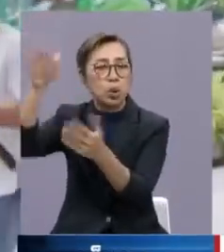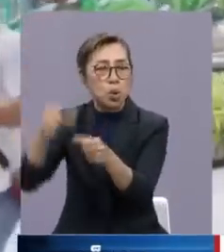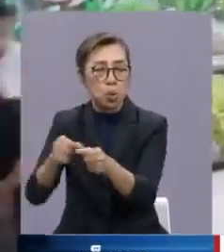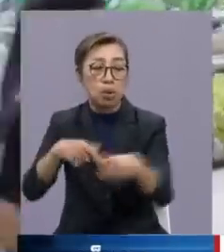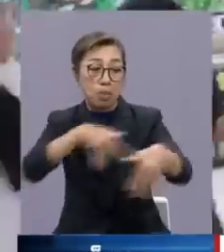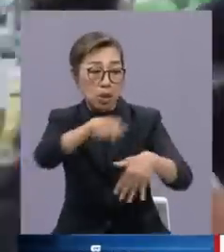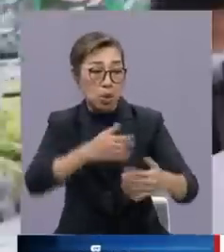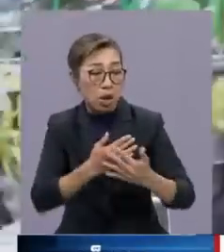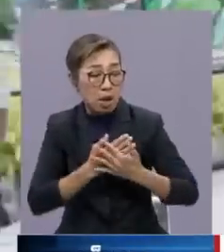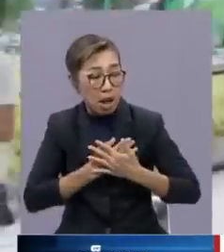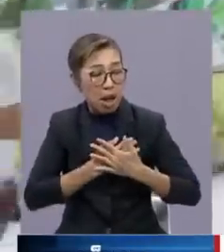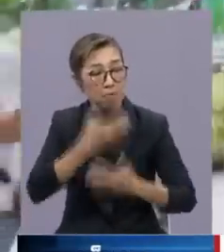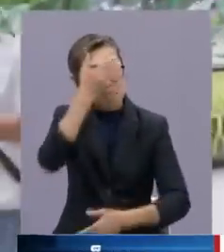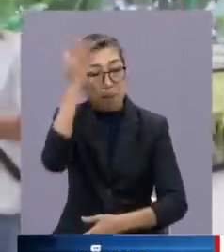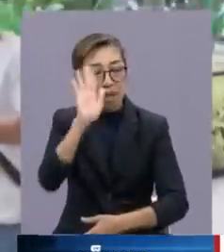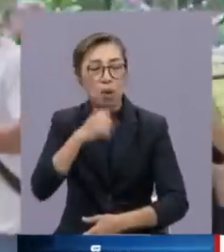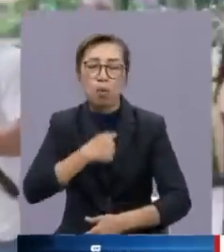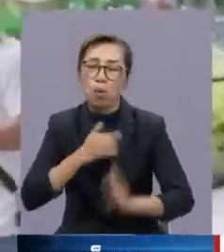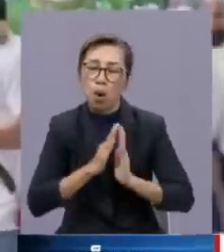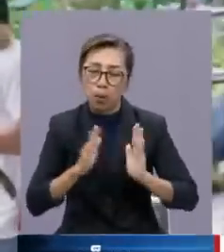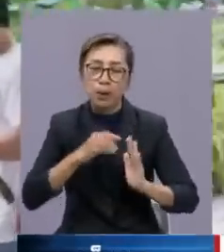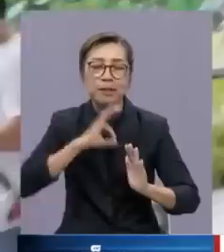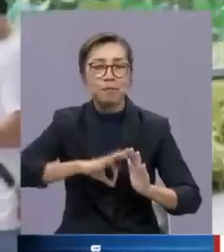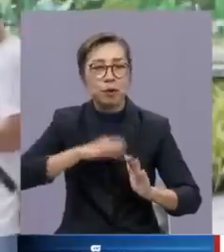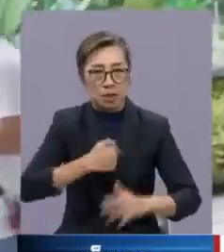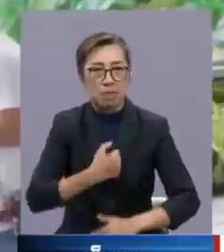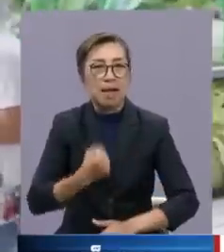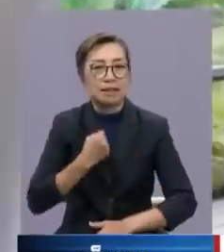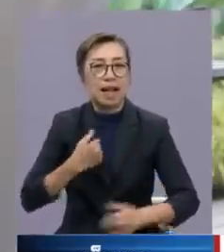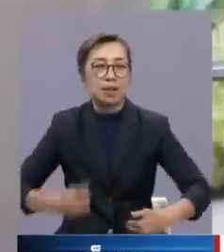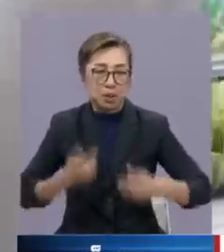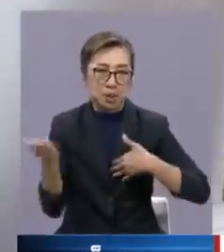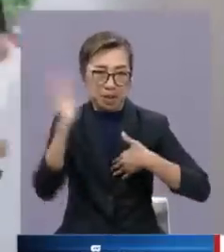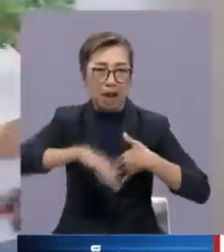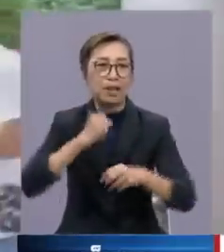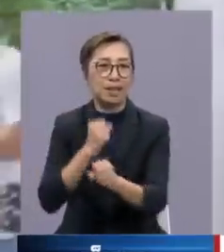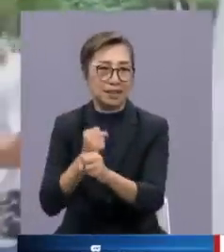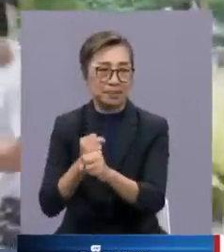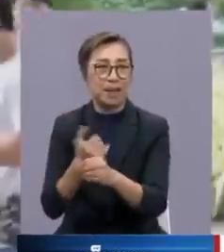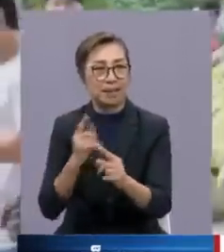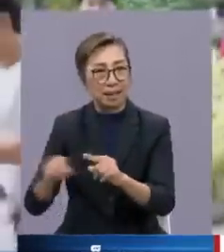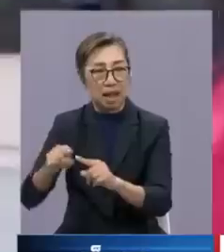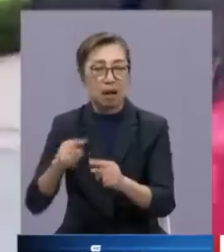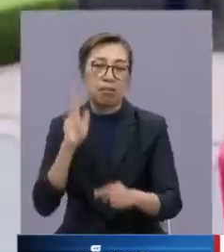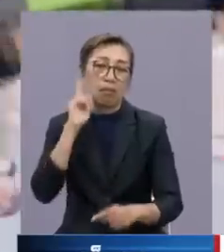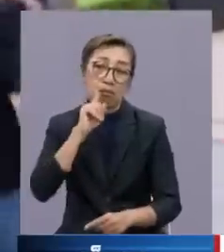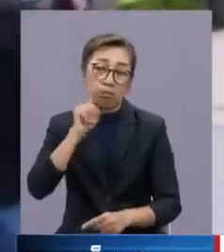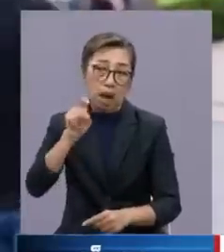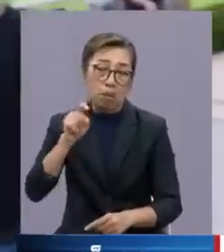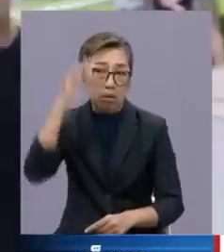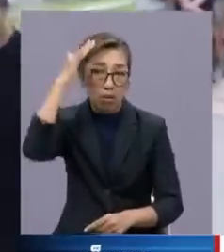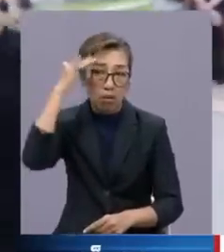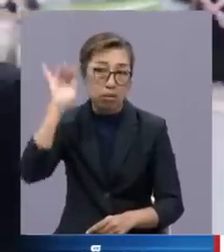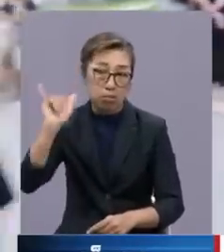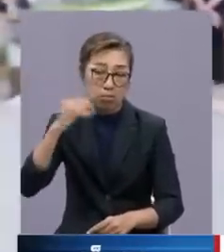ไม่ลืมเพราะถือว่าเป็นน้ำหล่อเลี้ยงใจในการใช้ชีวิตในต่างแดนเลยก็ว่าได้เรื่องสำคัญก็คือพอถามว่าคุณยิ่งลักษณ์อยากกลับบ้าน